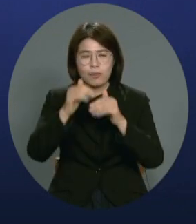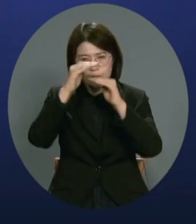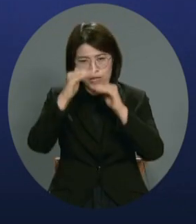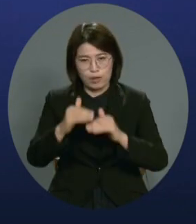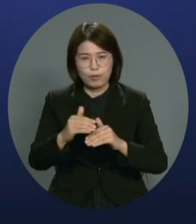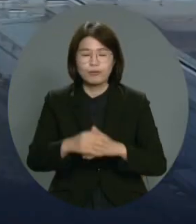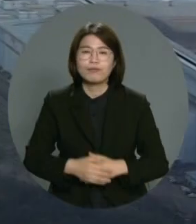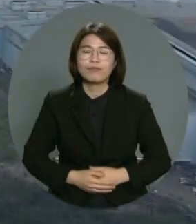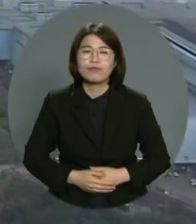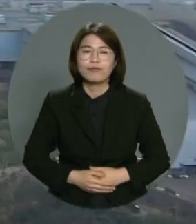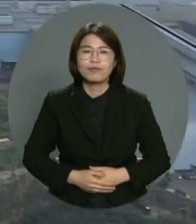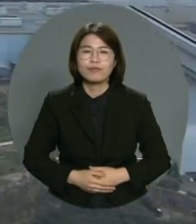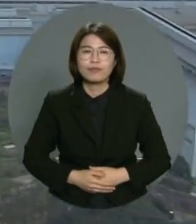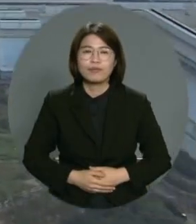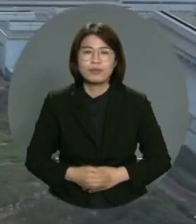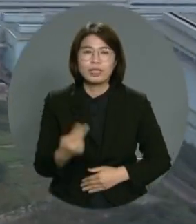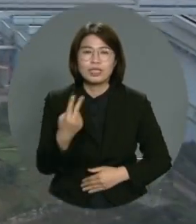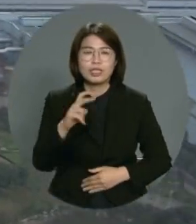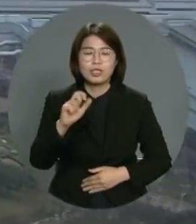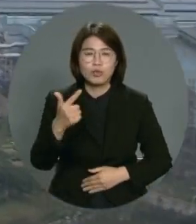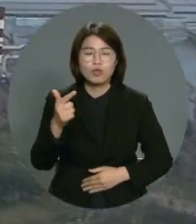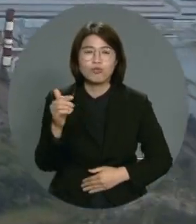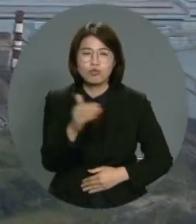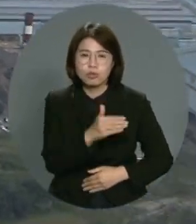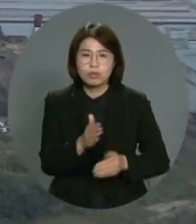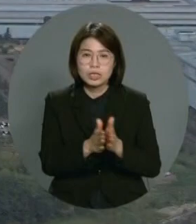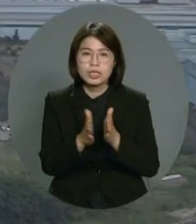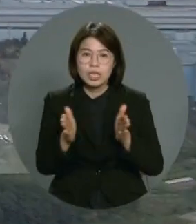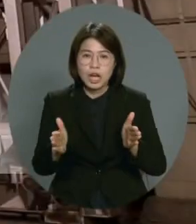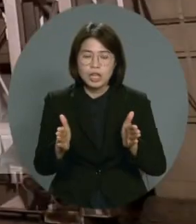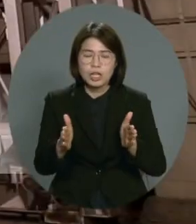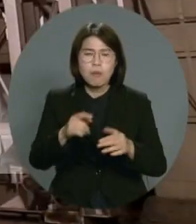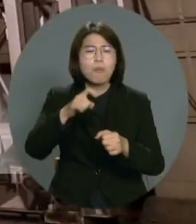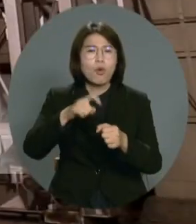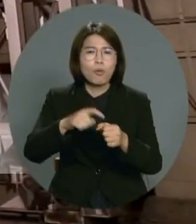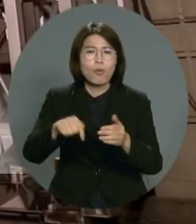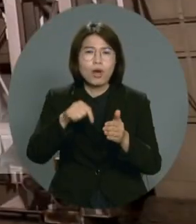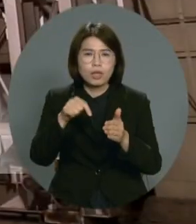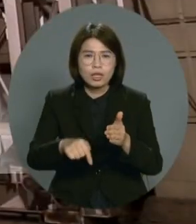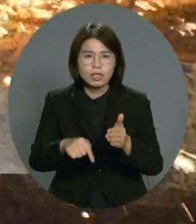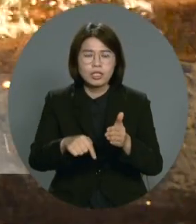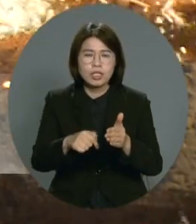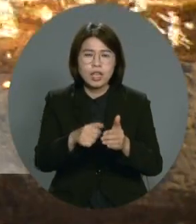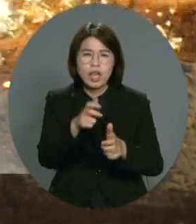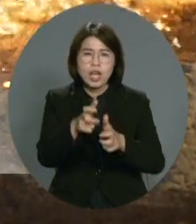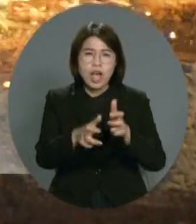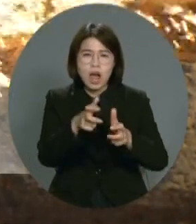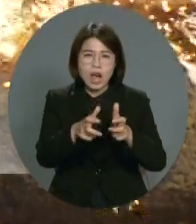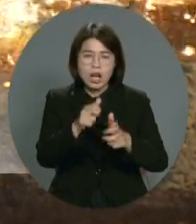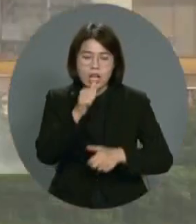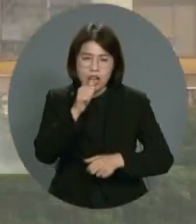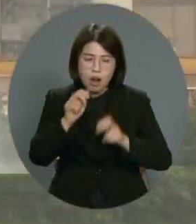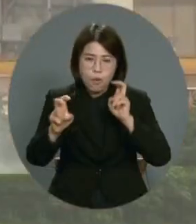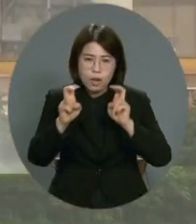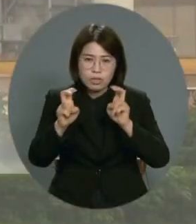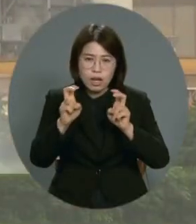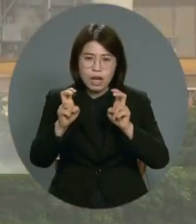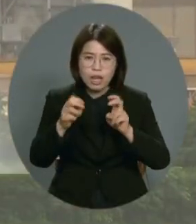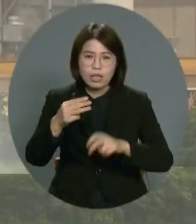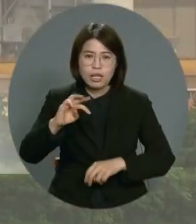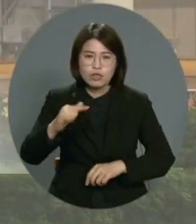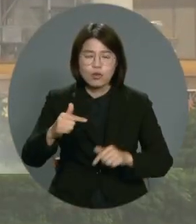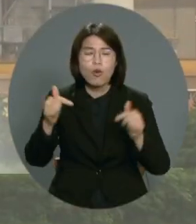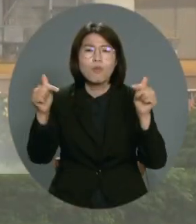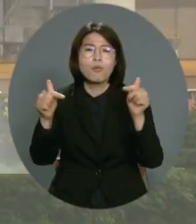사업단 내용입니다. 2026년부터 시작되는 중장기 목표에는 대표적 굴뚝 산업인 철강 업계에 탄소